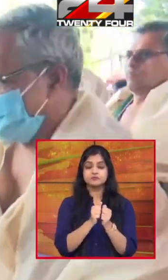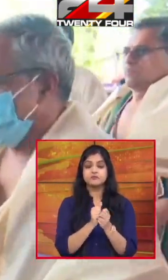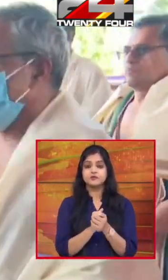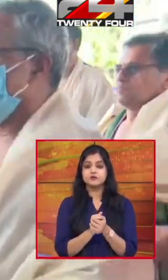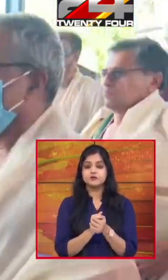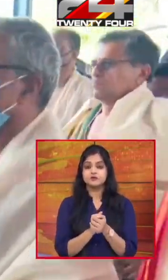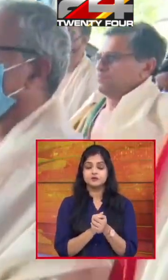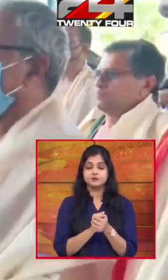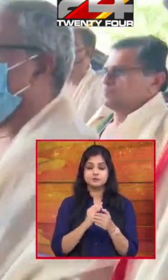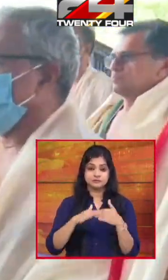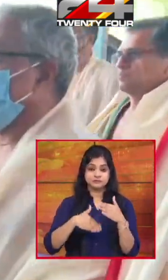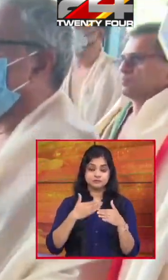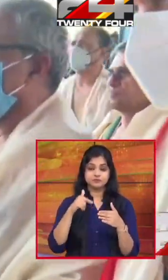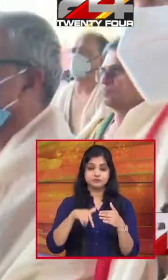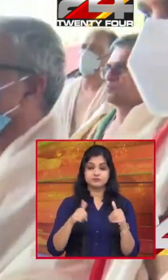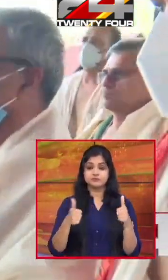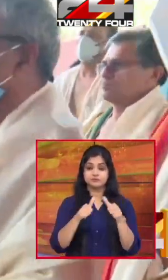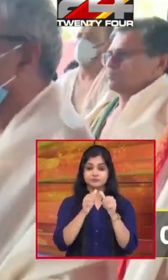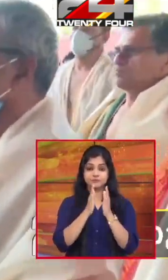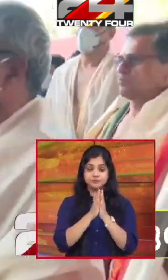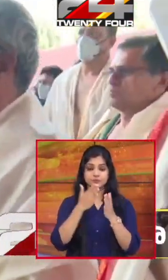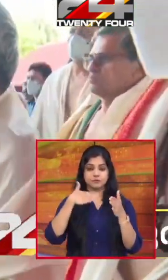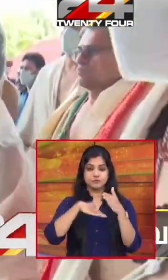അദ്ദേഹവുമായി അതിനുശേഷം